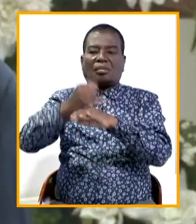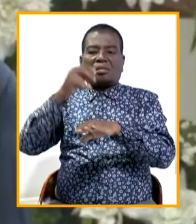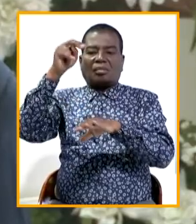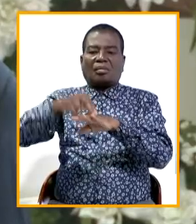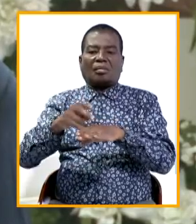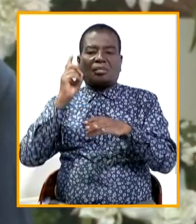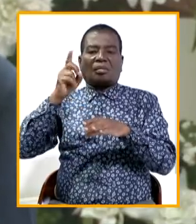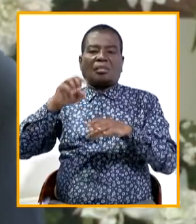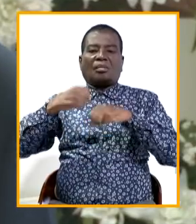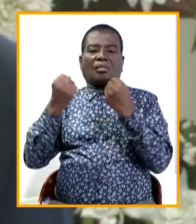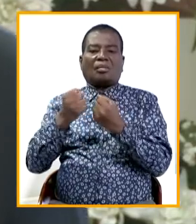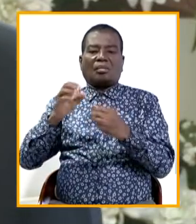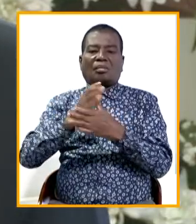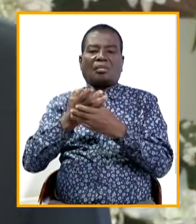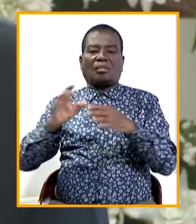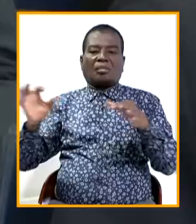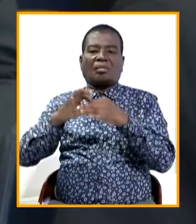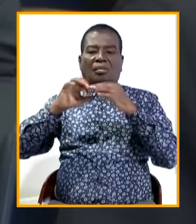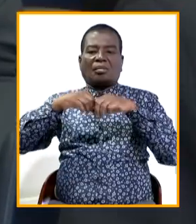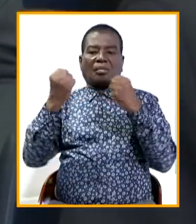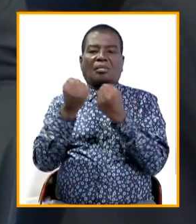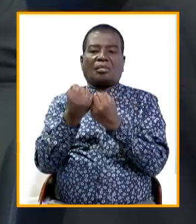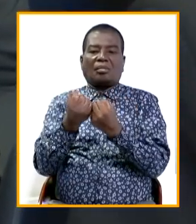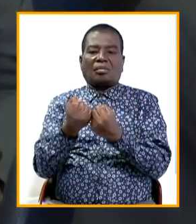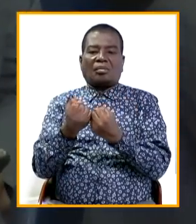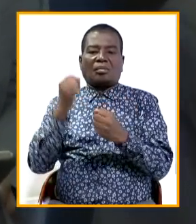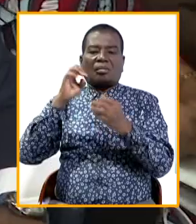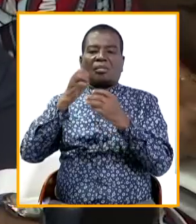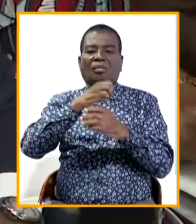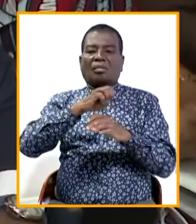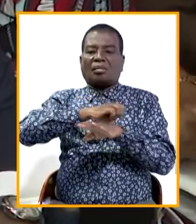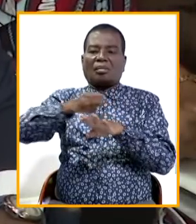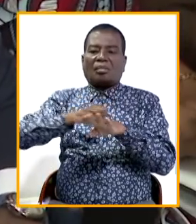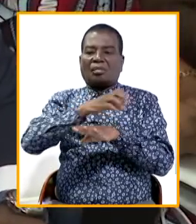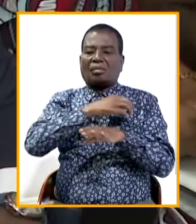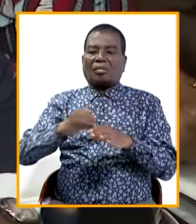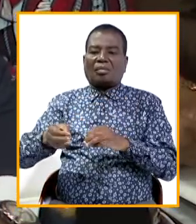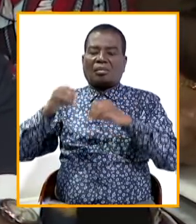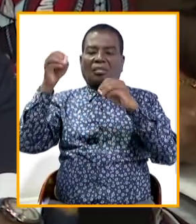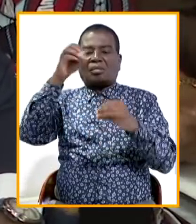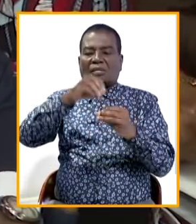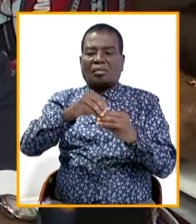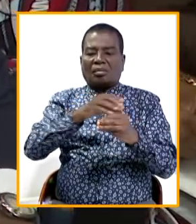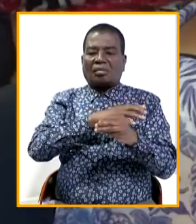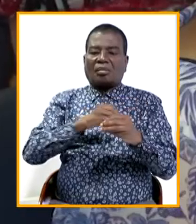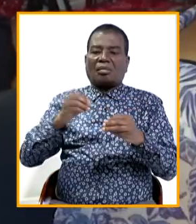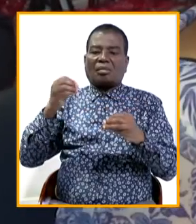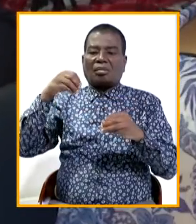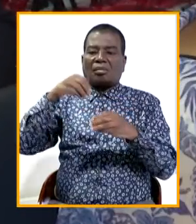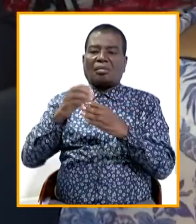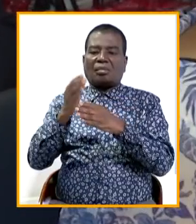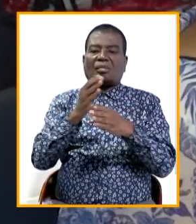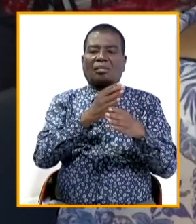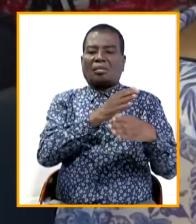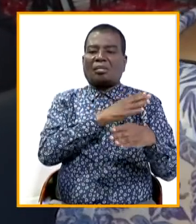dialogue social entre les partenaires sociaux. Cet engagement du CNDS vient renforcer l'efficacité de ce Conseil dans le règlement